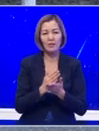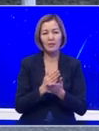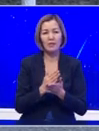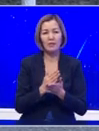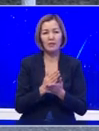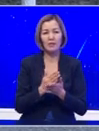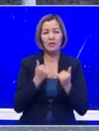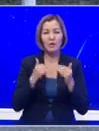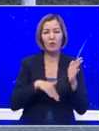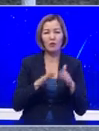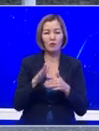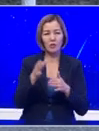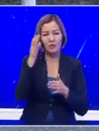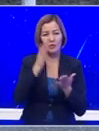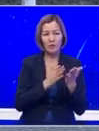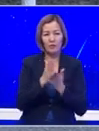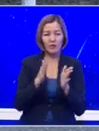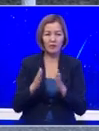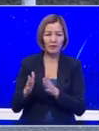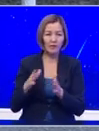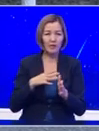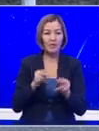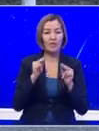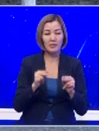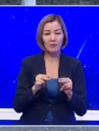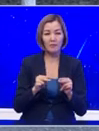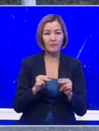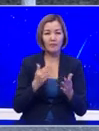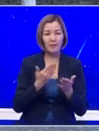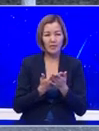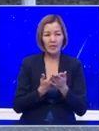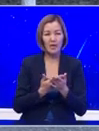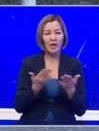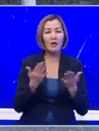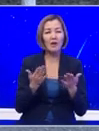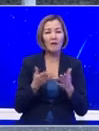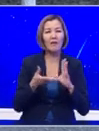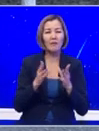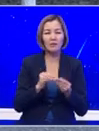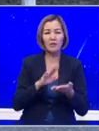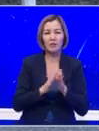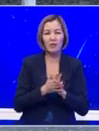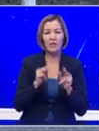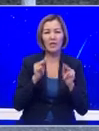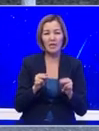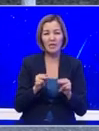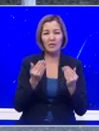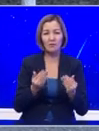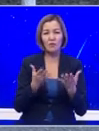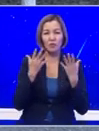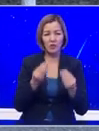решения для улучшения системы образования. Но на самом деле, какова обстановка реалий